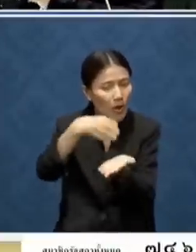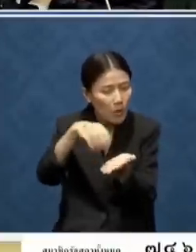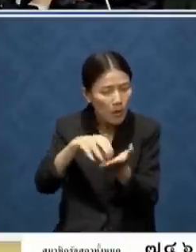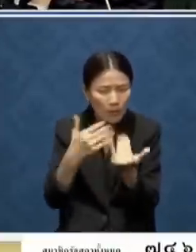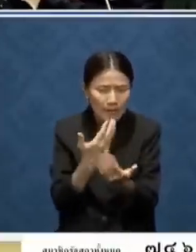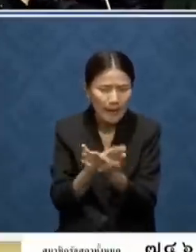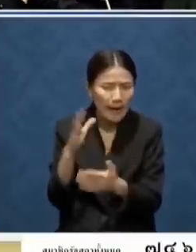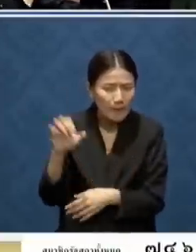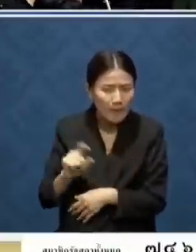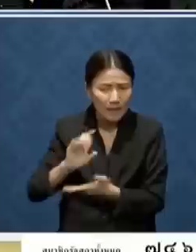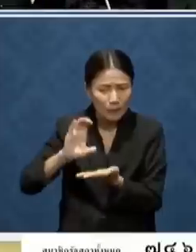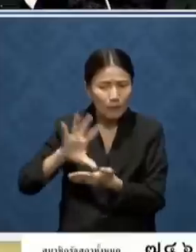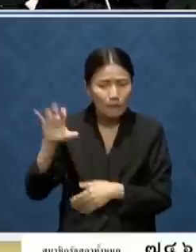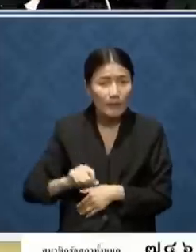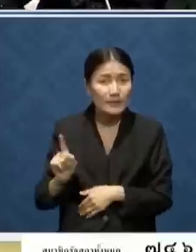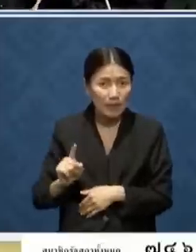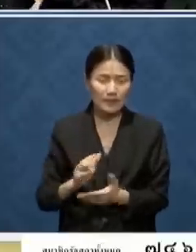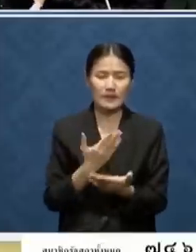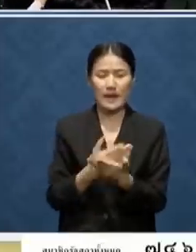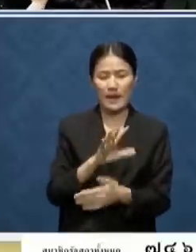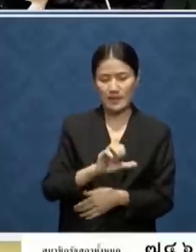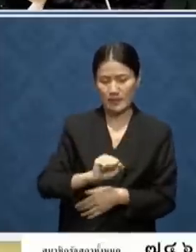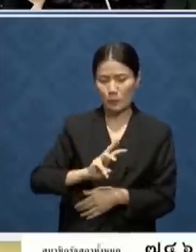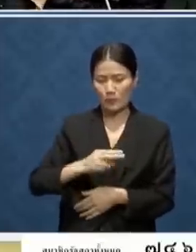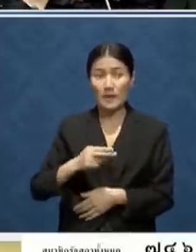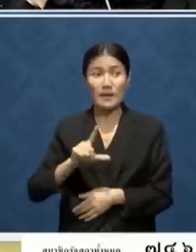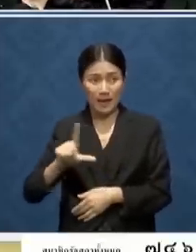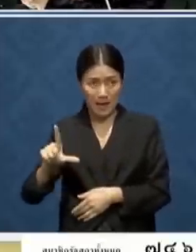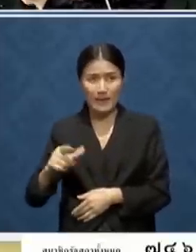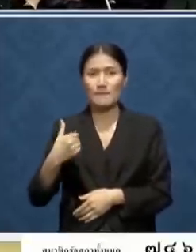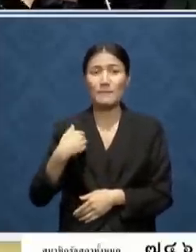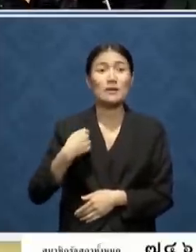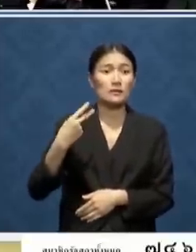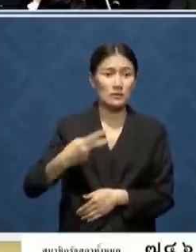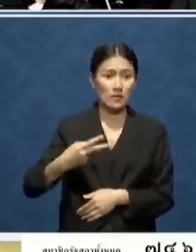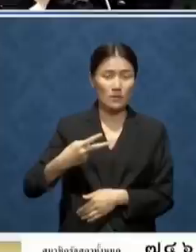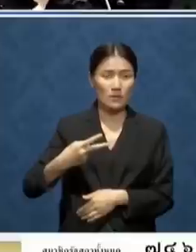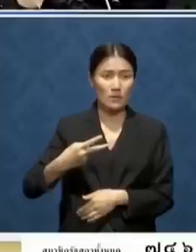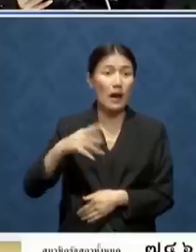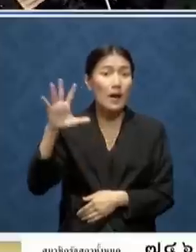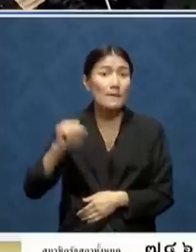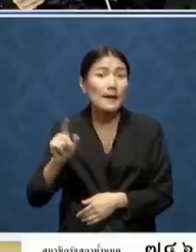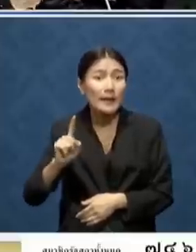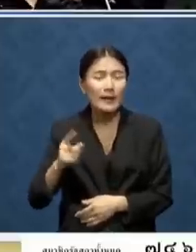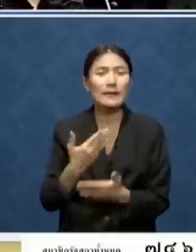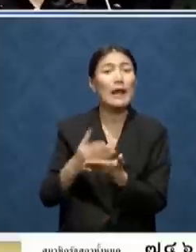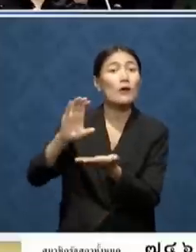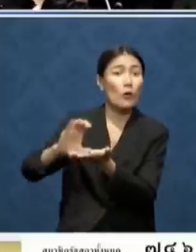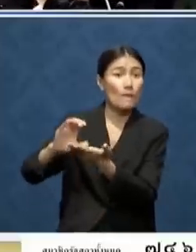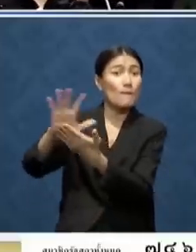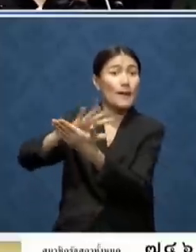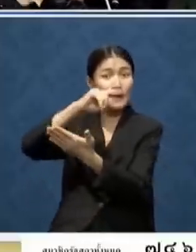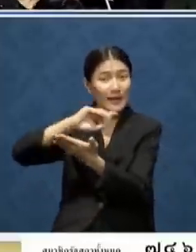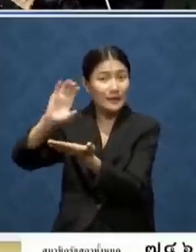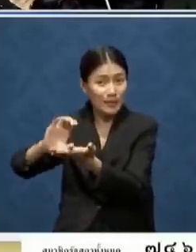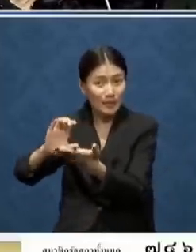เงินจากไหนได้บ้างนะคะ 56,000ล้านนะคะมีแค่ 2ทางเลือกเท่านั้นค่ะในโลกนี้นะคะว่าจะเป็นงบประมาณแผ่นดินหรือว่าจะใช้